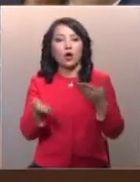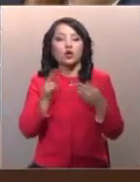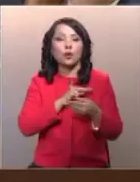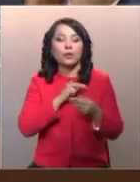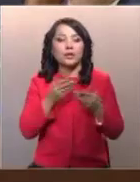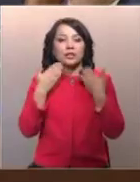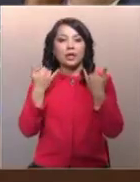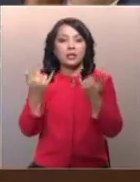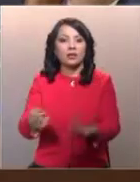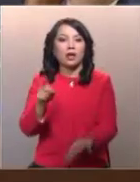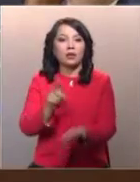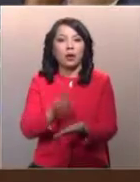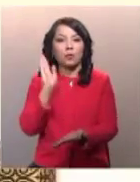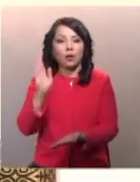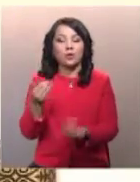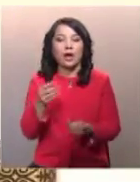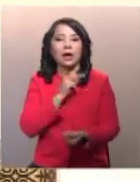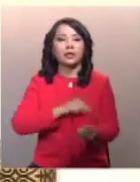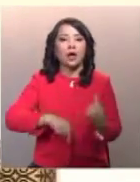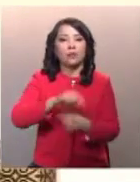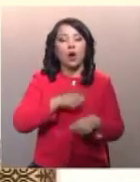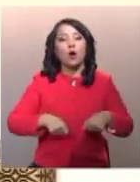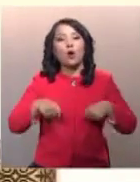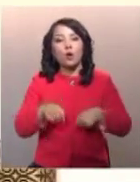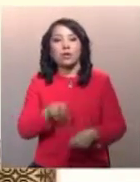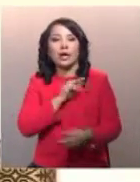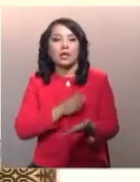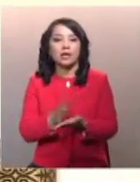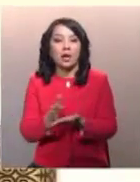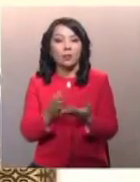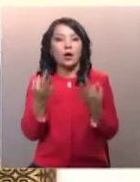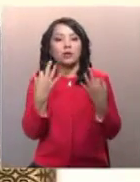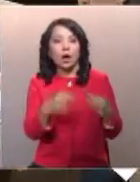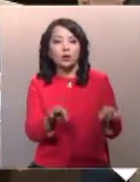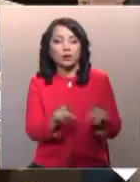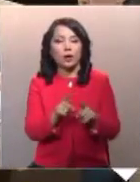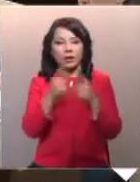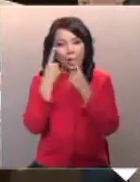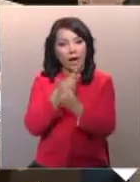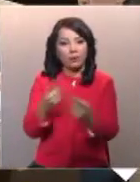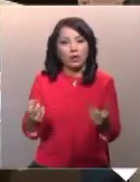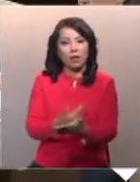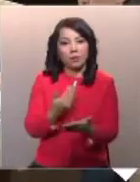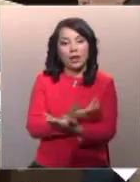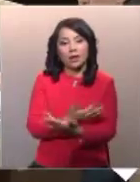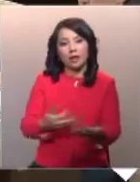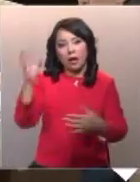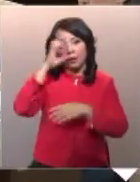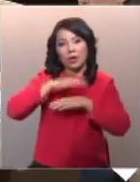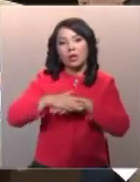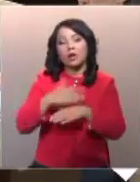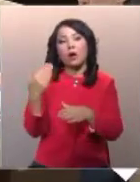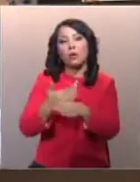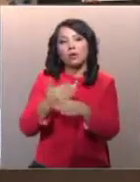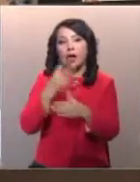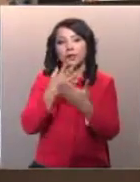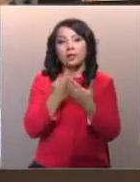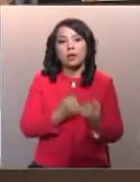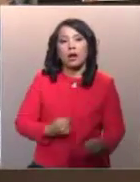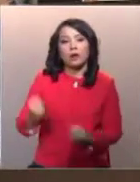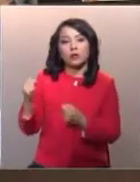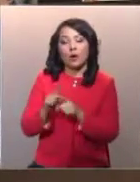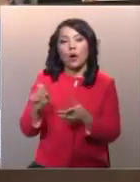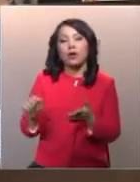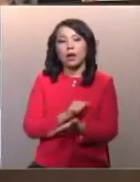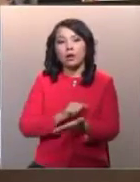жеңілдемек. Өйткені кәсіпкерлердің құқығы мен қызметі, рұқсаттар мен хабарламалардың түрлері, мемлекеттік қолдауға қол жеткізу тетіктері сияқты мәселелер